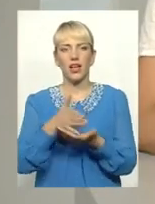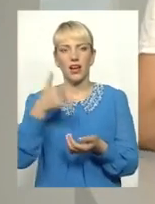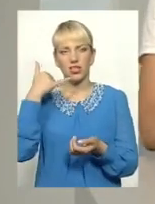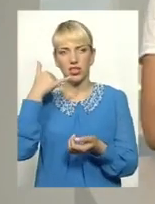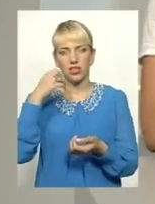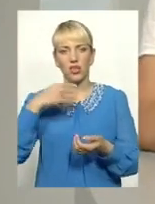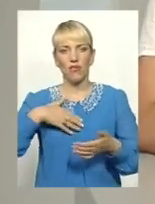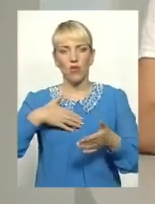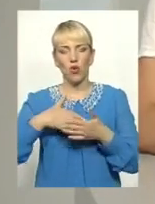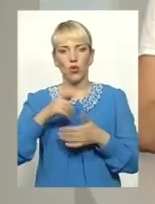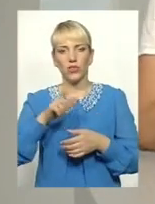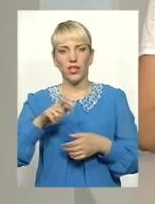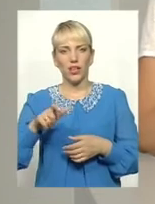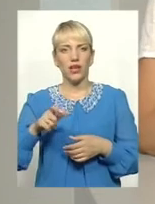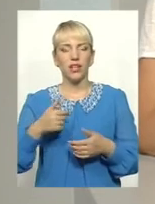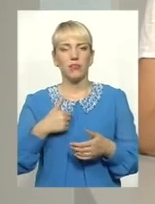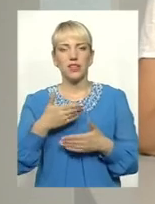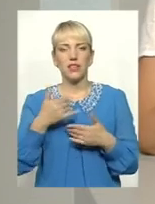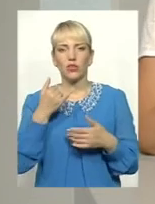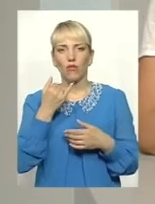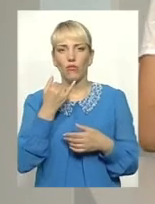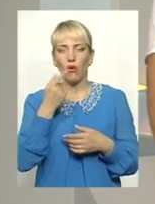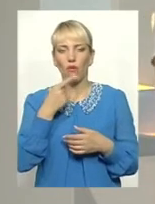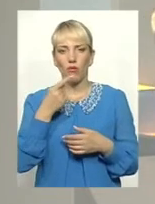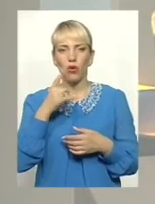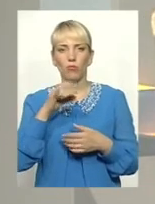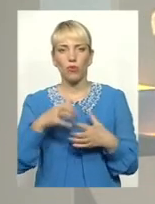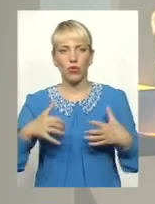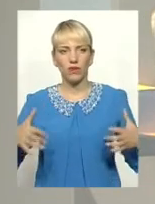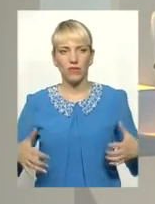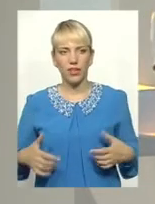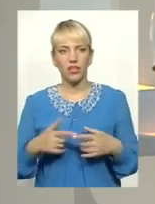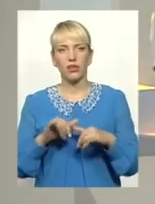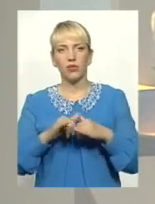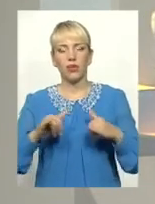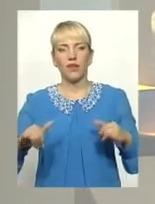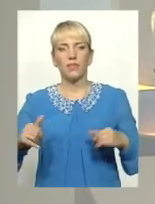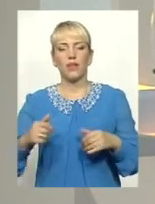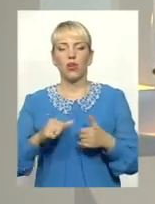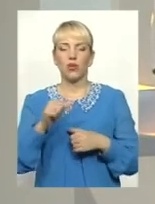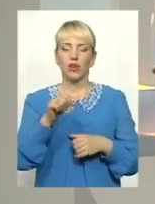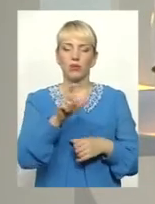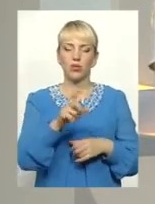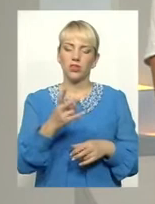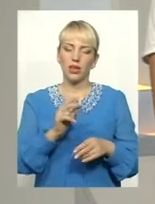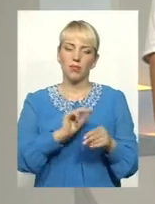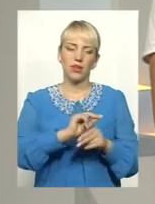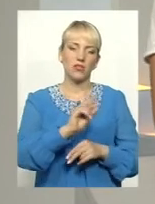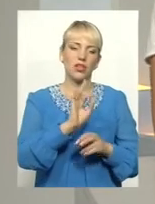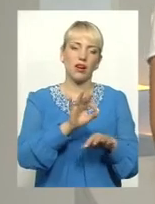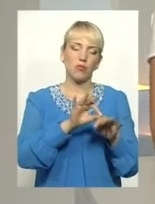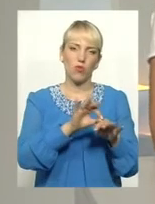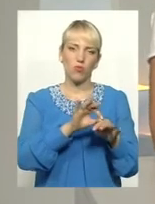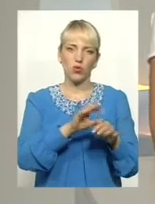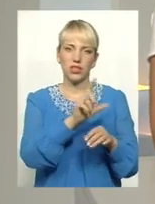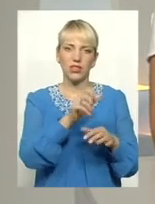волонтерів? От ми зараз говоримо про популяризацію. Окремо частину людей треба навчити, як поводитись. Окремій